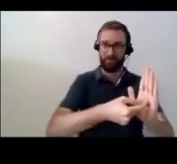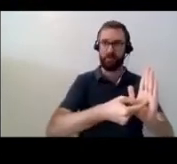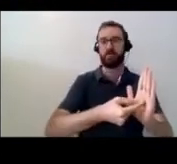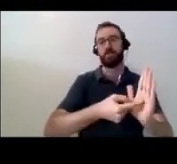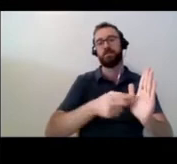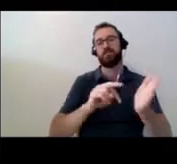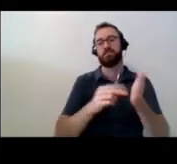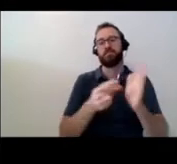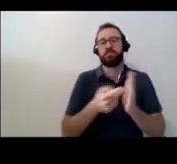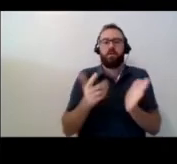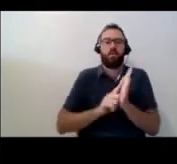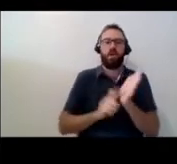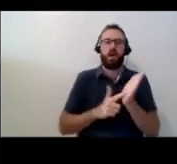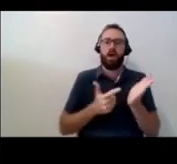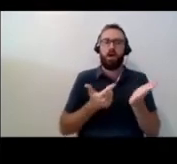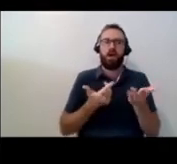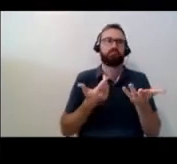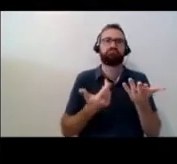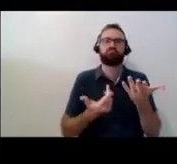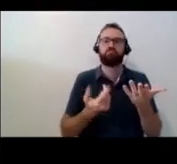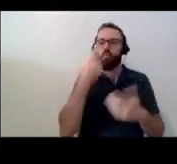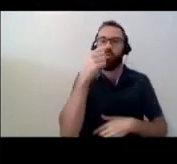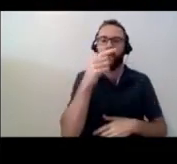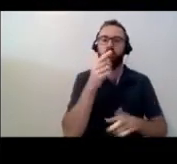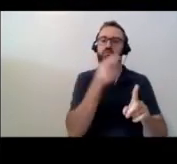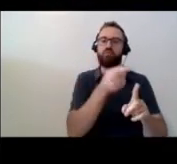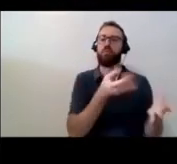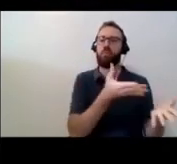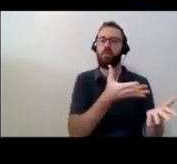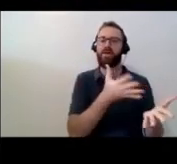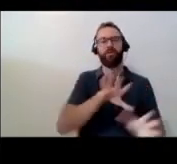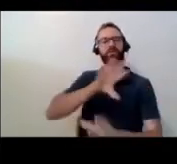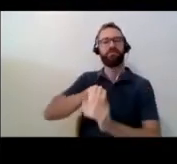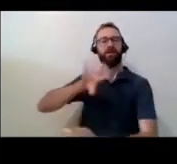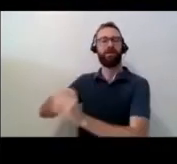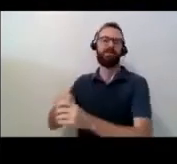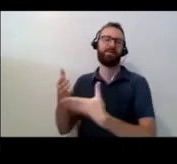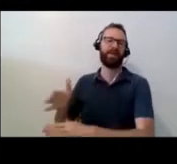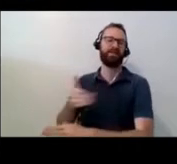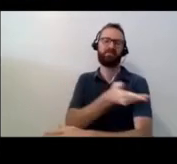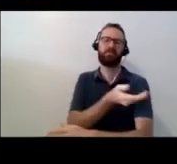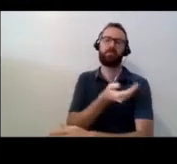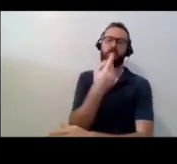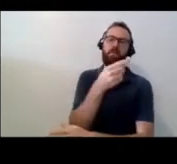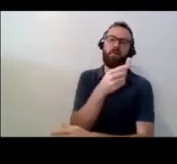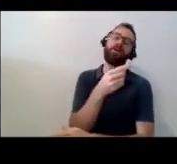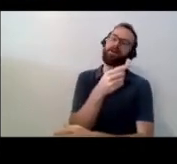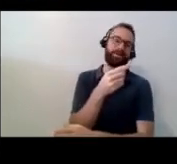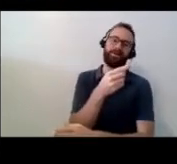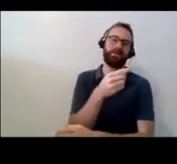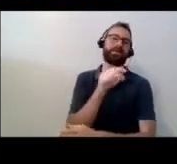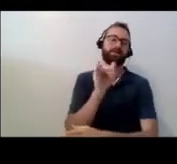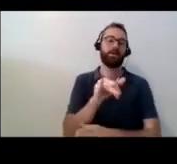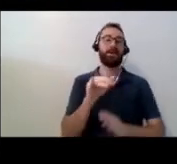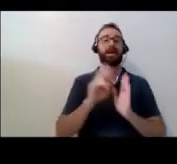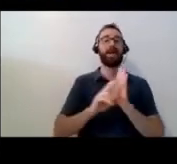juridique, parce que la situation serait couverte par les autres paragraphes. Et ça, c'est les règles d'interprétation en droit ne